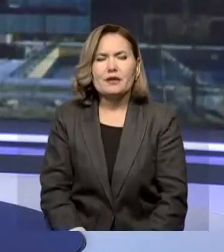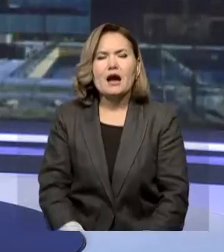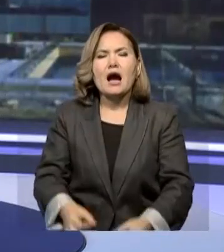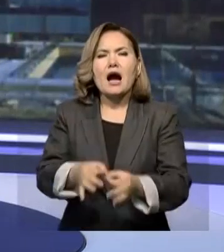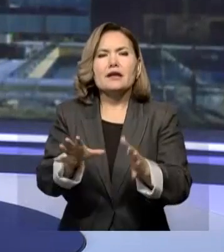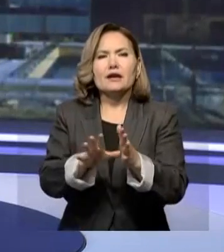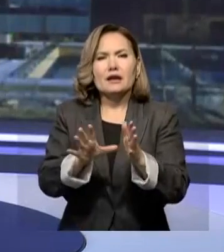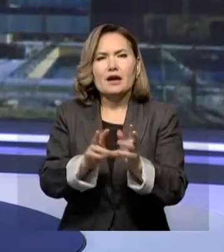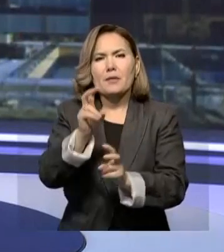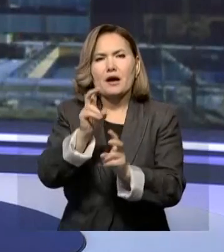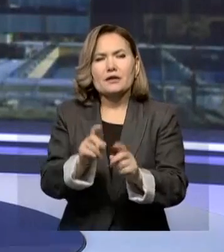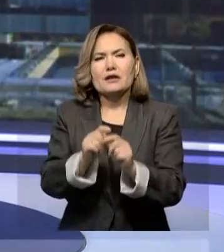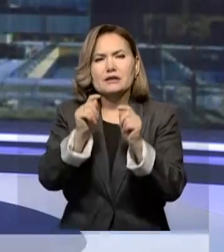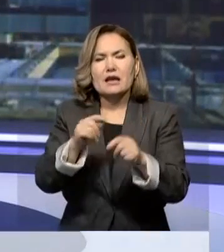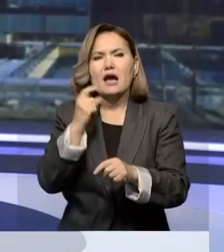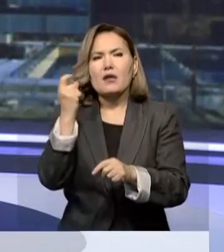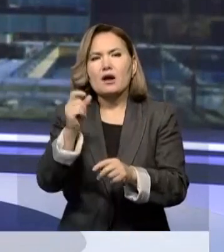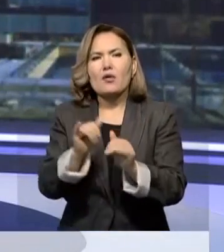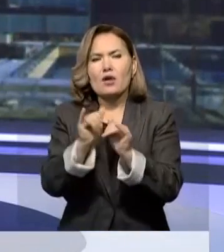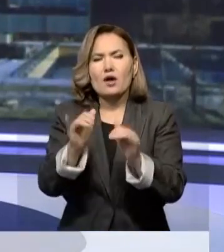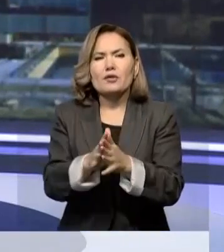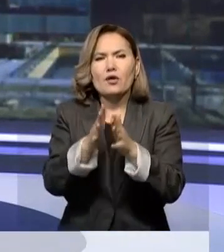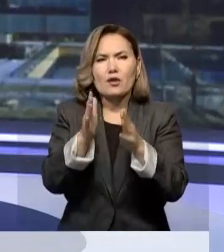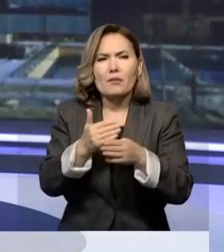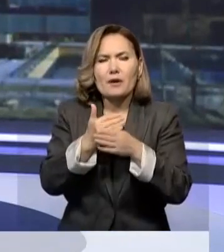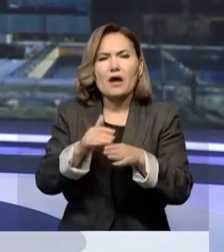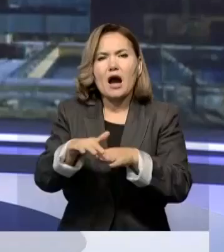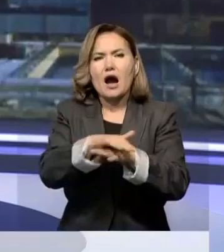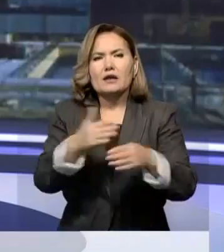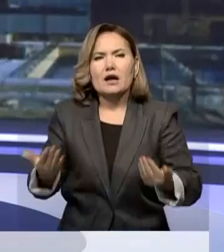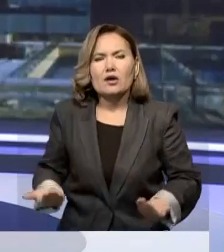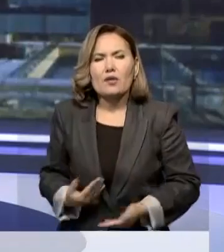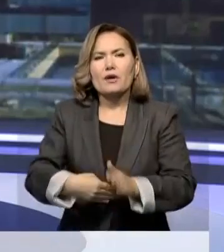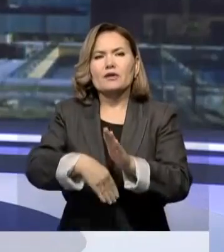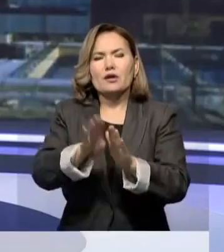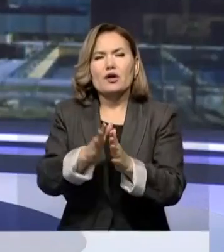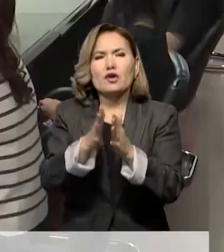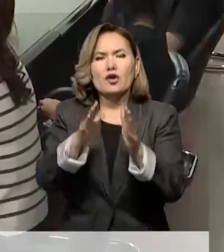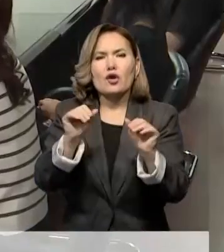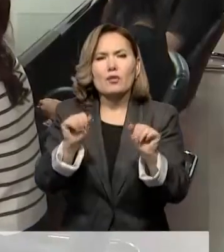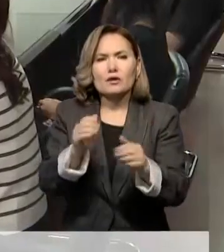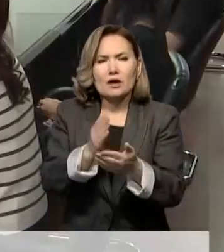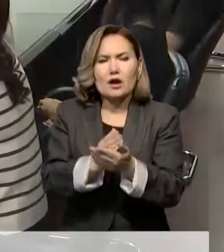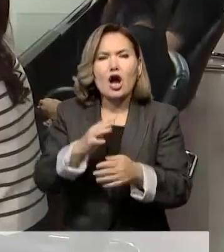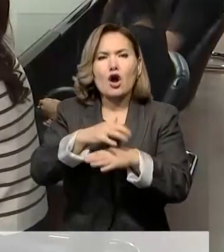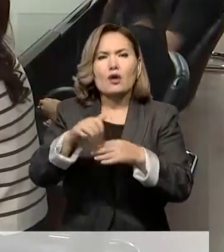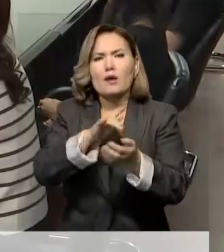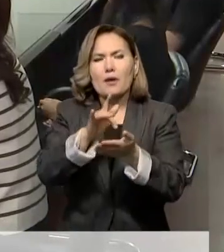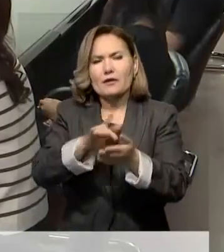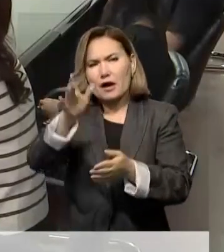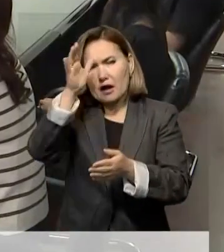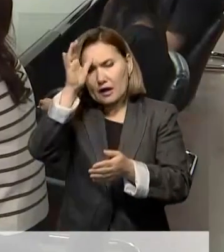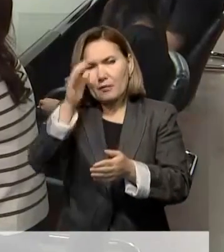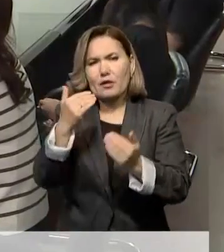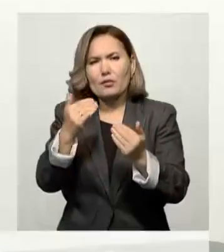Атом электр станциясын салу экономиканың өркендеуіне ықпал етіп, халықтың әл-ауқатын жақсартуға мүмкіндік береді. Көкшетаулық ғалымдар